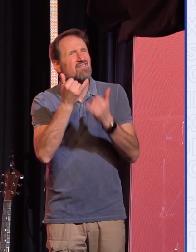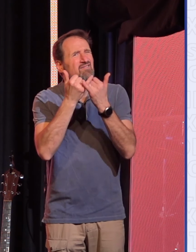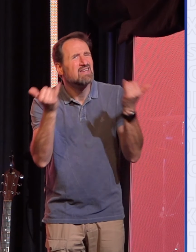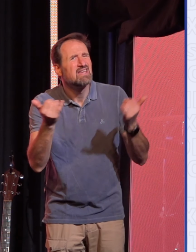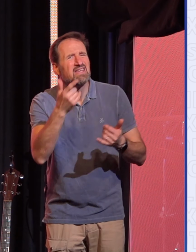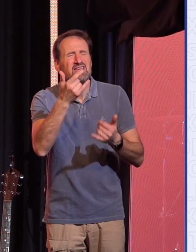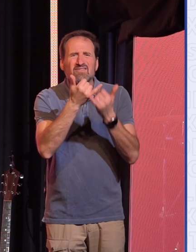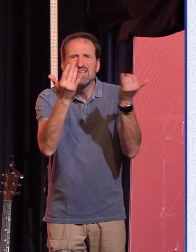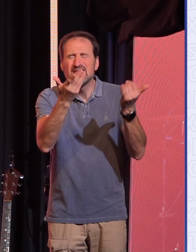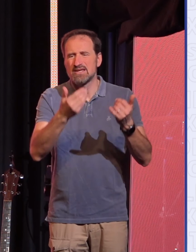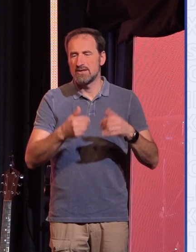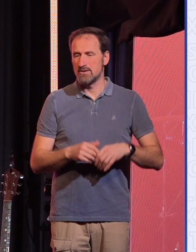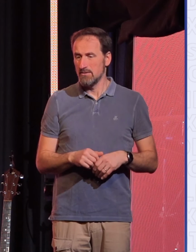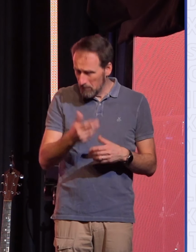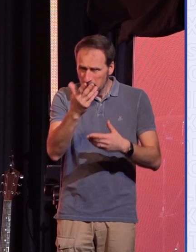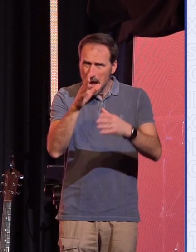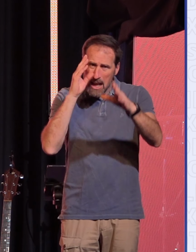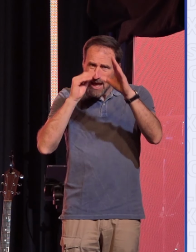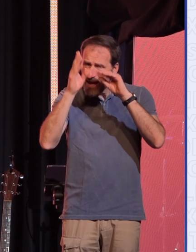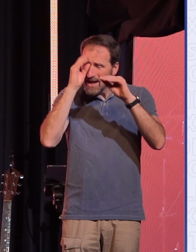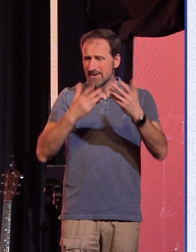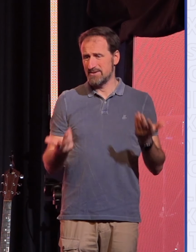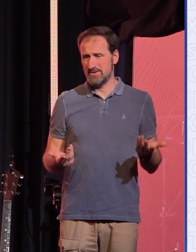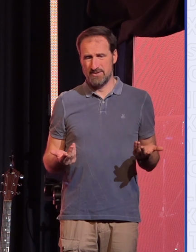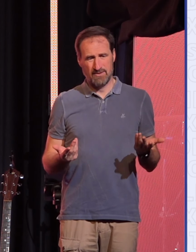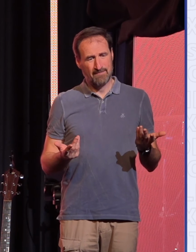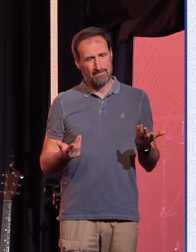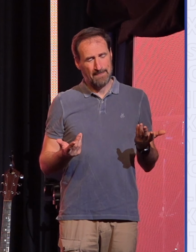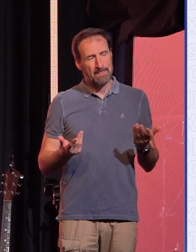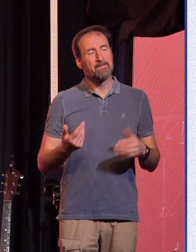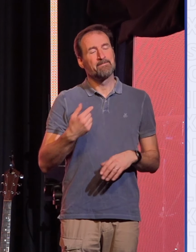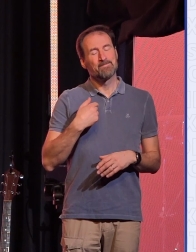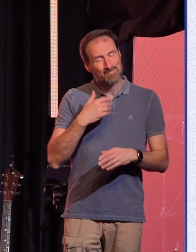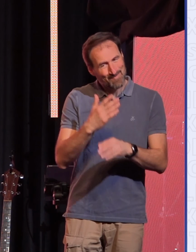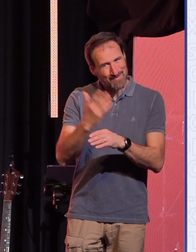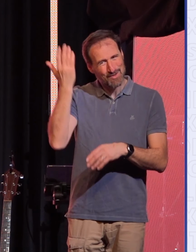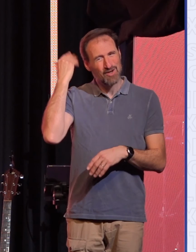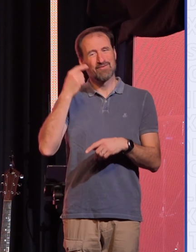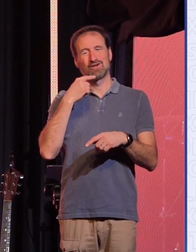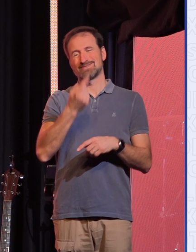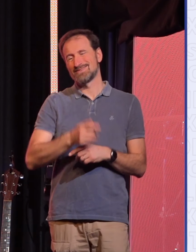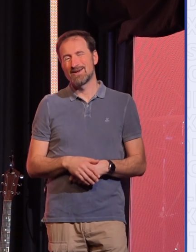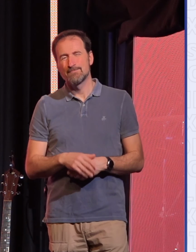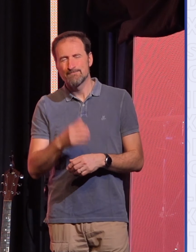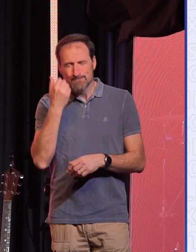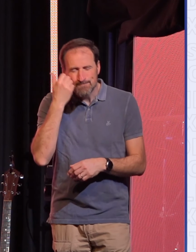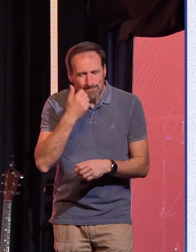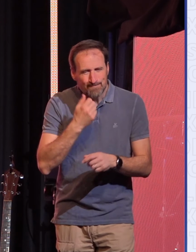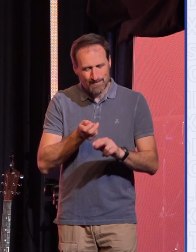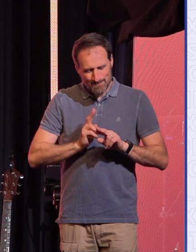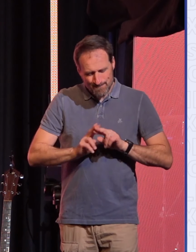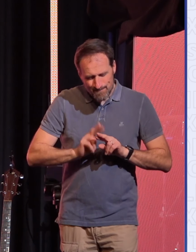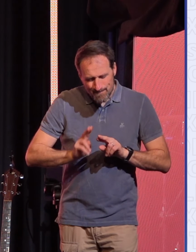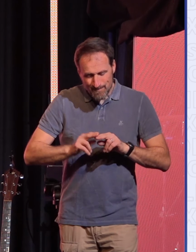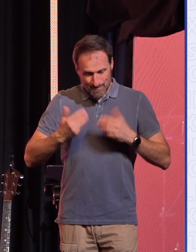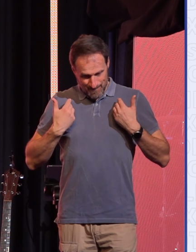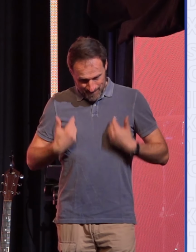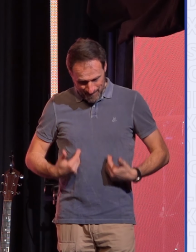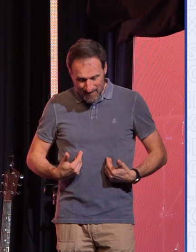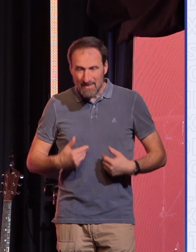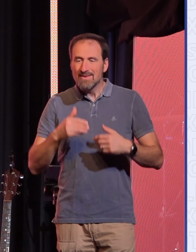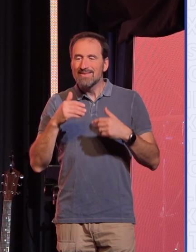Das habe ich schon gesagt, arbeite an deinem Leben. Ganz ehrlich, werde das beste Ich, was du für deinen Partner werden